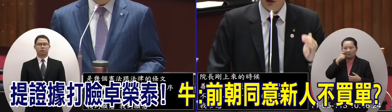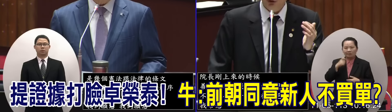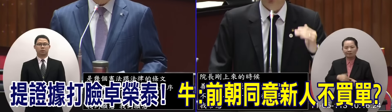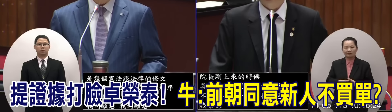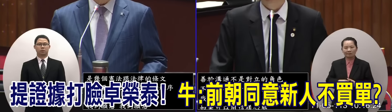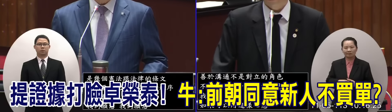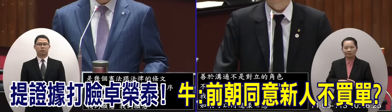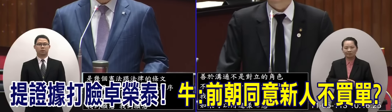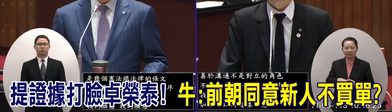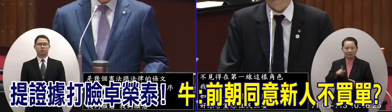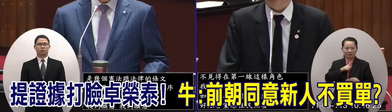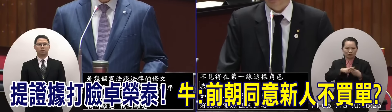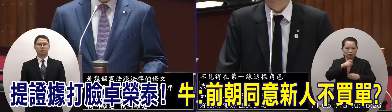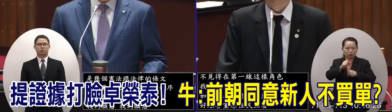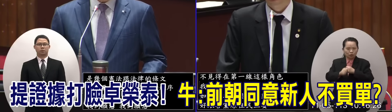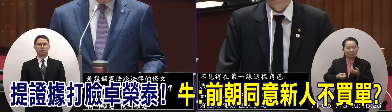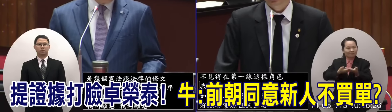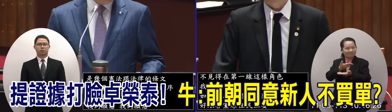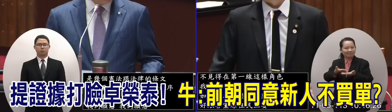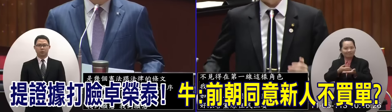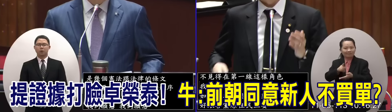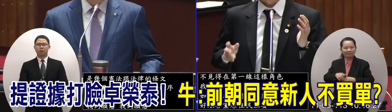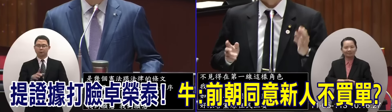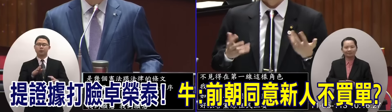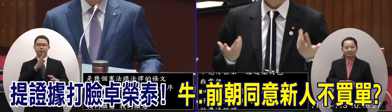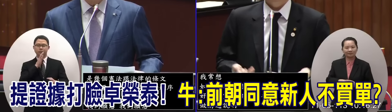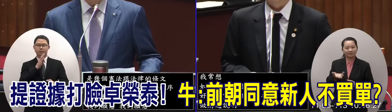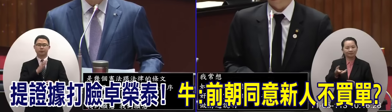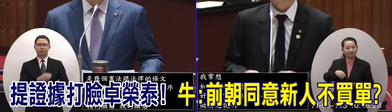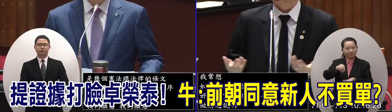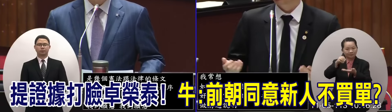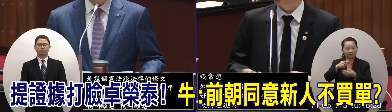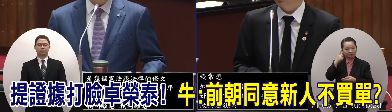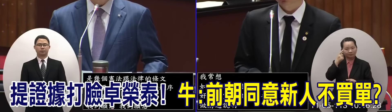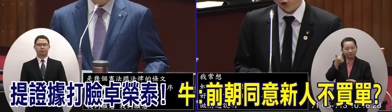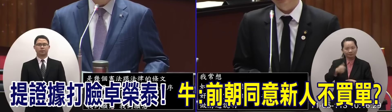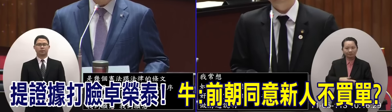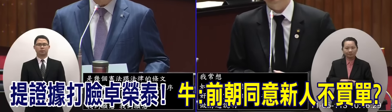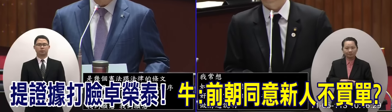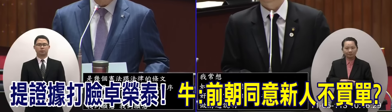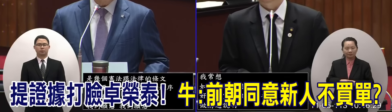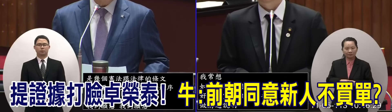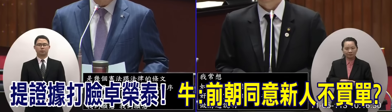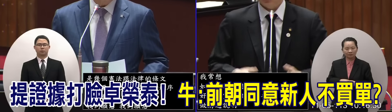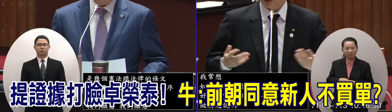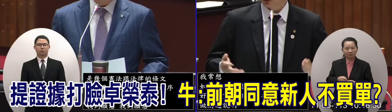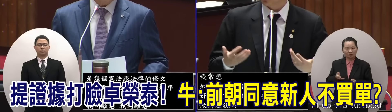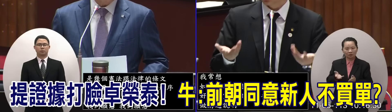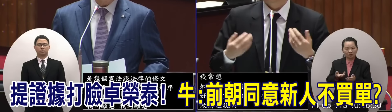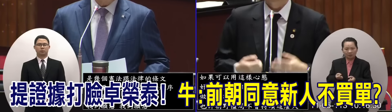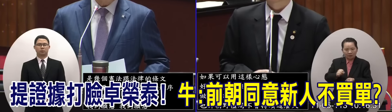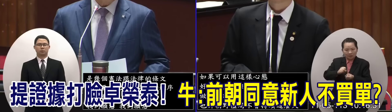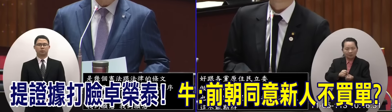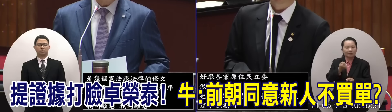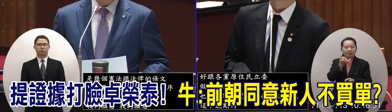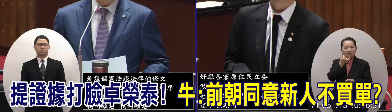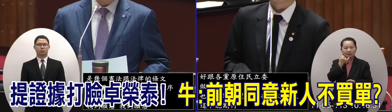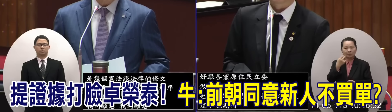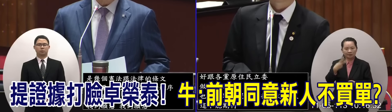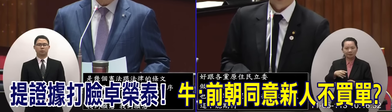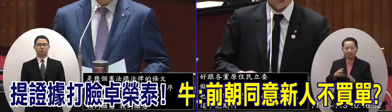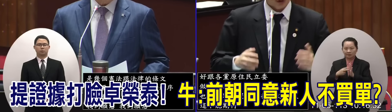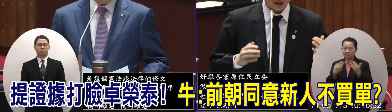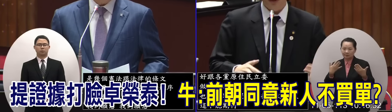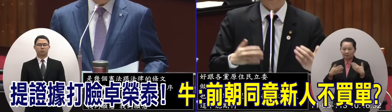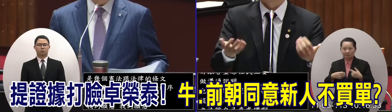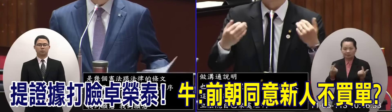应该有更主动一点的心态吧。 是我们 你刚刚讲，我觉得蛮好，至少我们听到了说追加预算可行，那是不是有一个更清楚的方